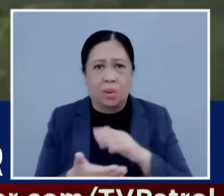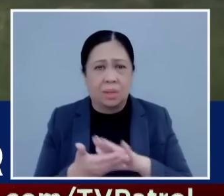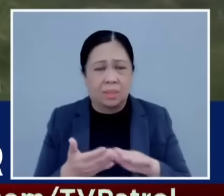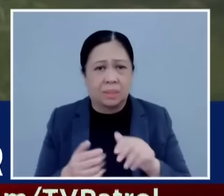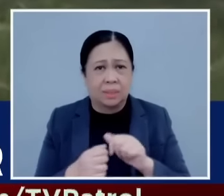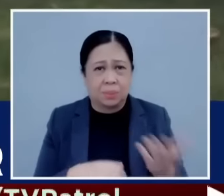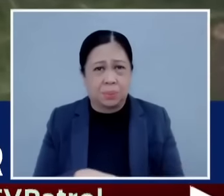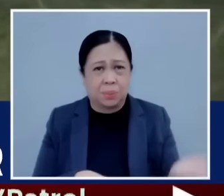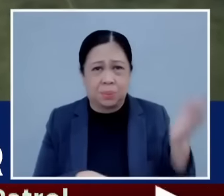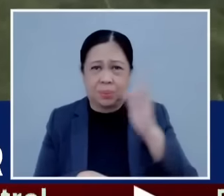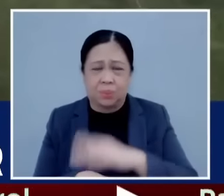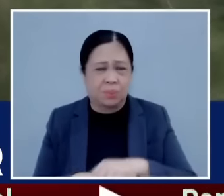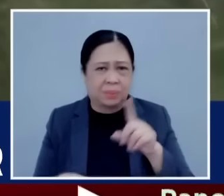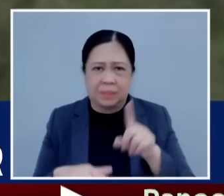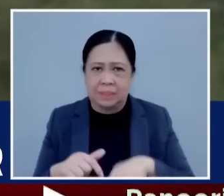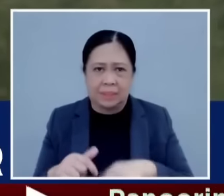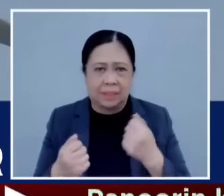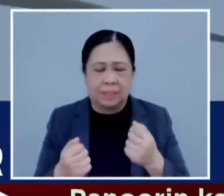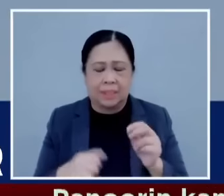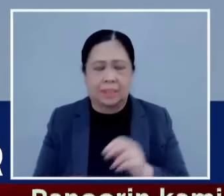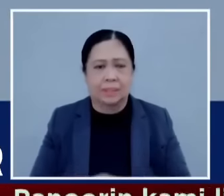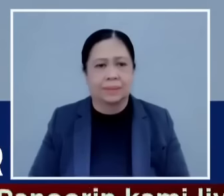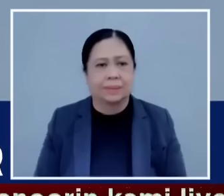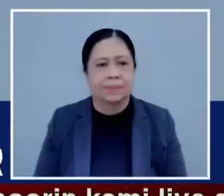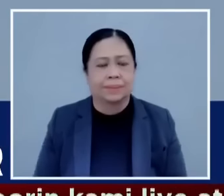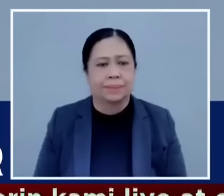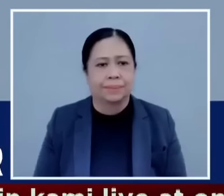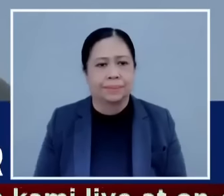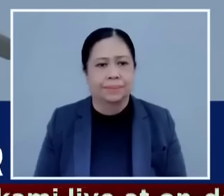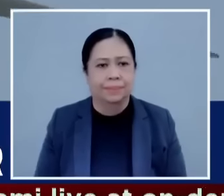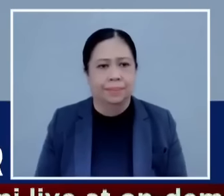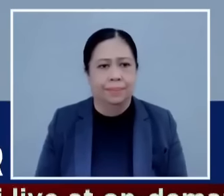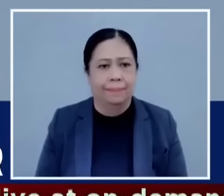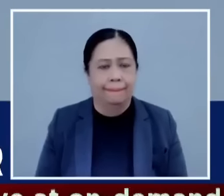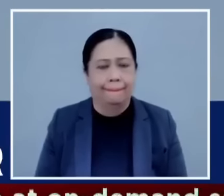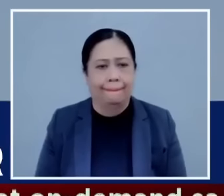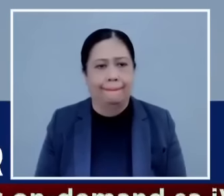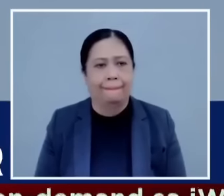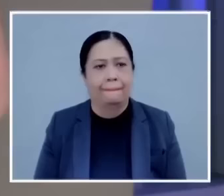araw. Alvin L. Chico, ABS-CBN News.